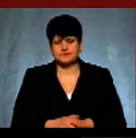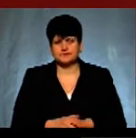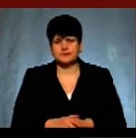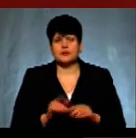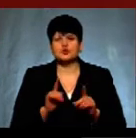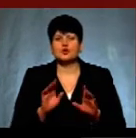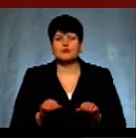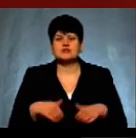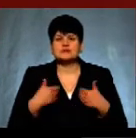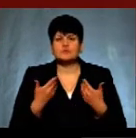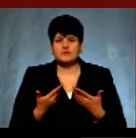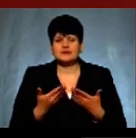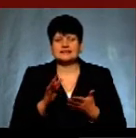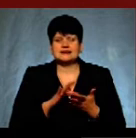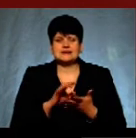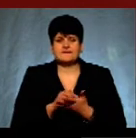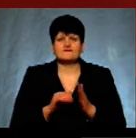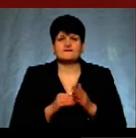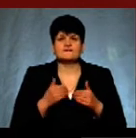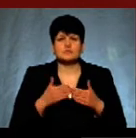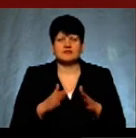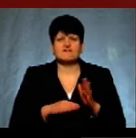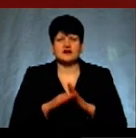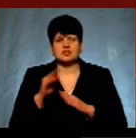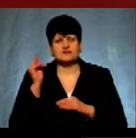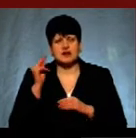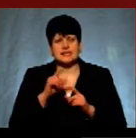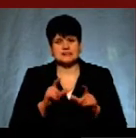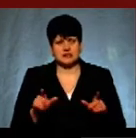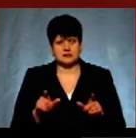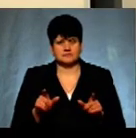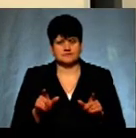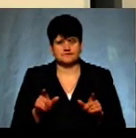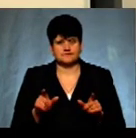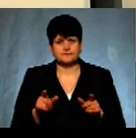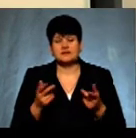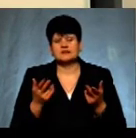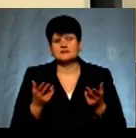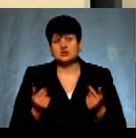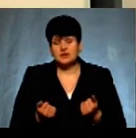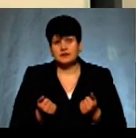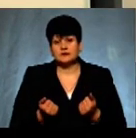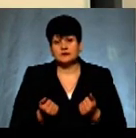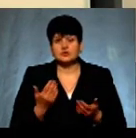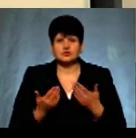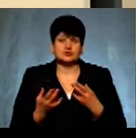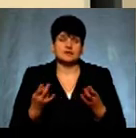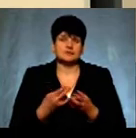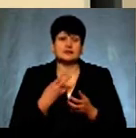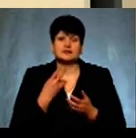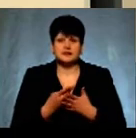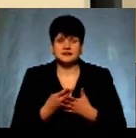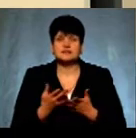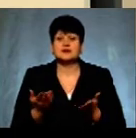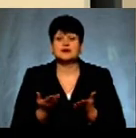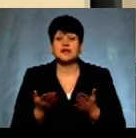обласний центр зайнятості випускникам вищих навчальних закладів? Які вакансії? Звичайно, якщо треба дивитись,